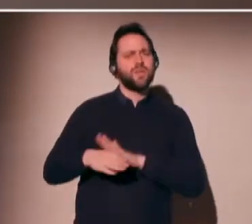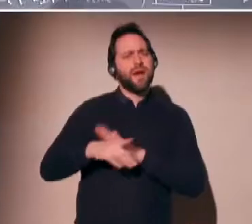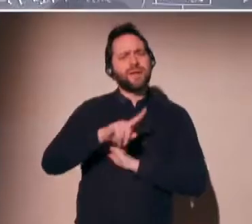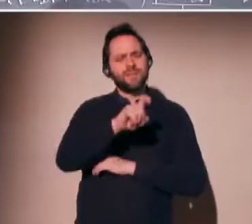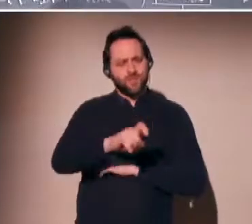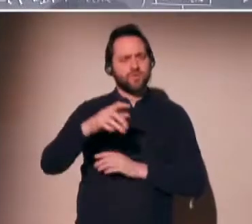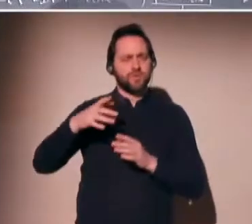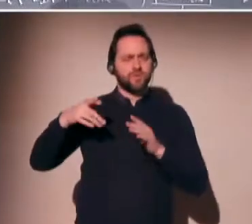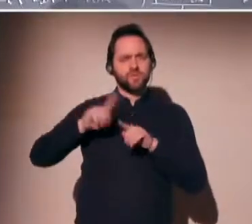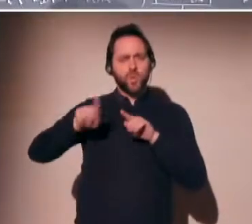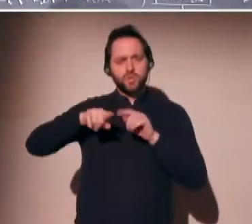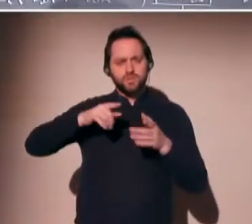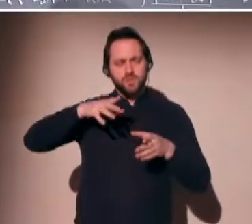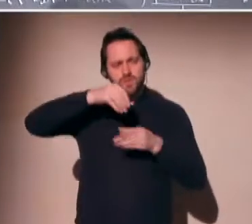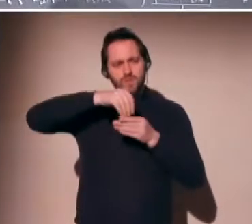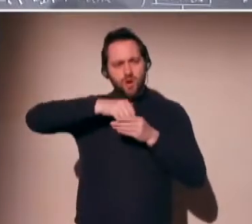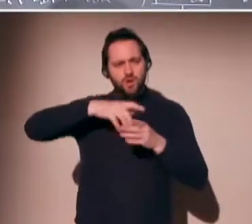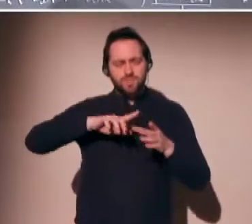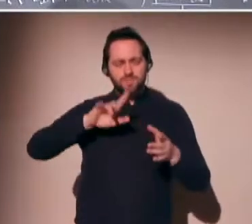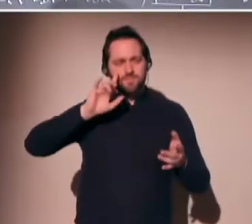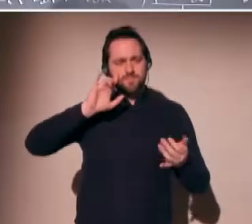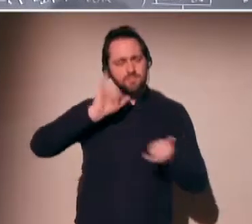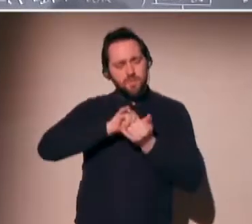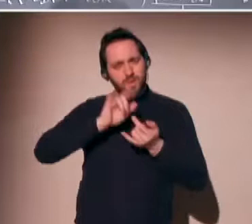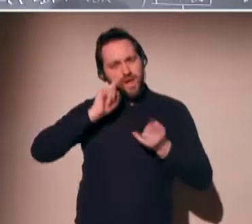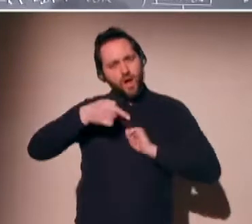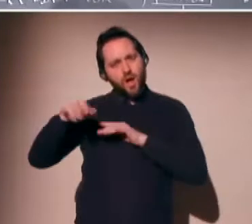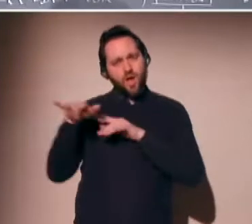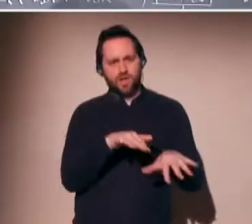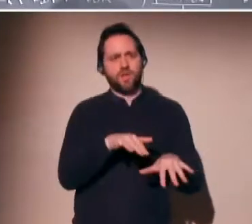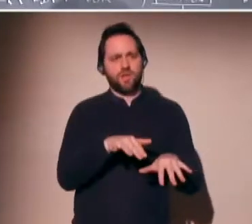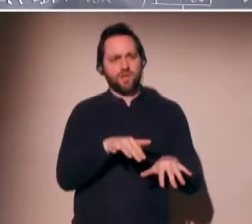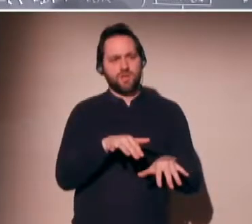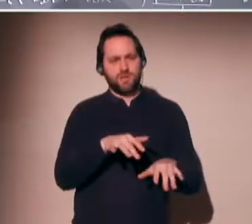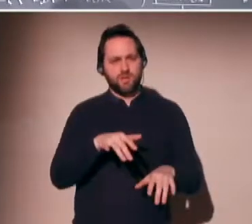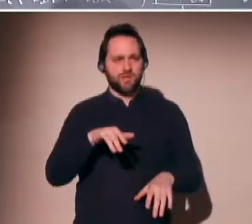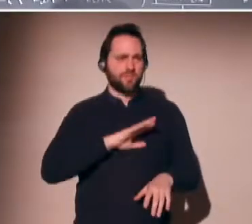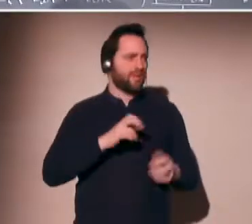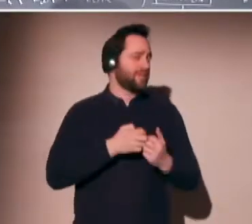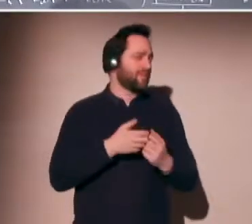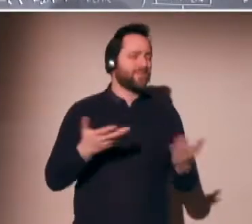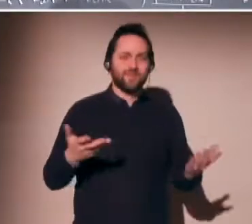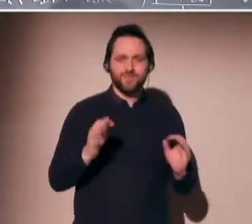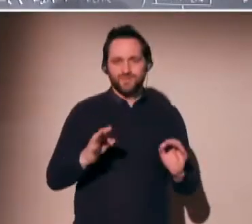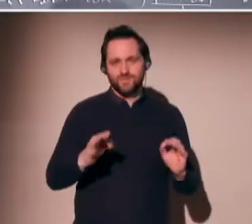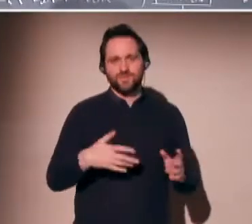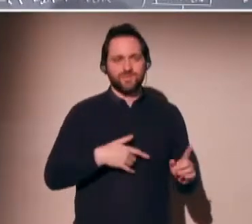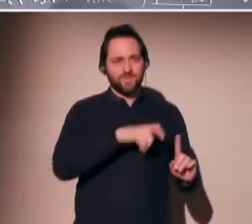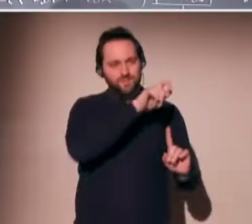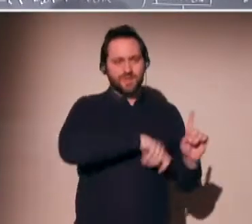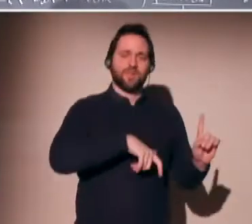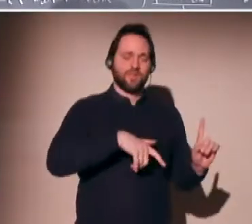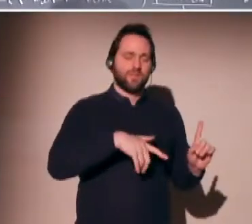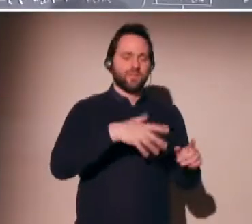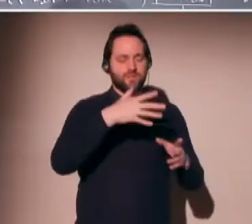reconnaissance de la parole qui sont produits ou entraînés sur des données avec des locuteurs qui parlent avec la façon de parler